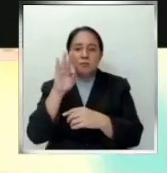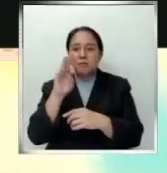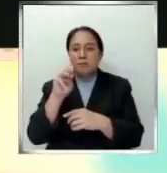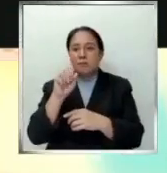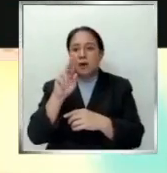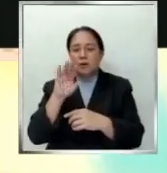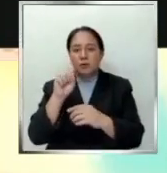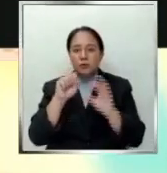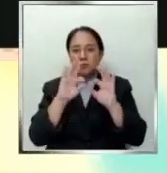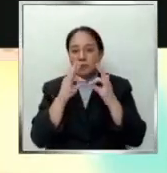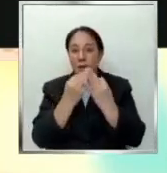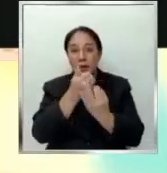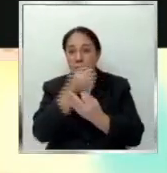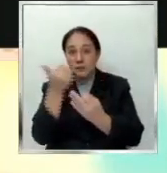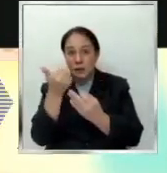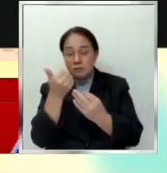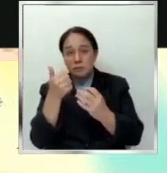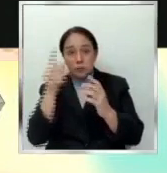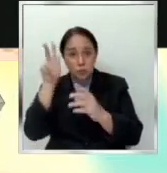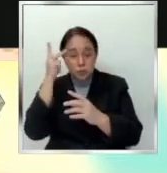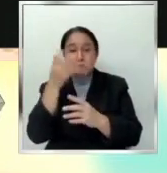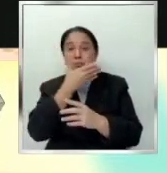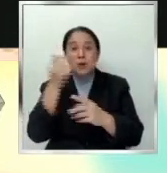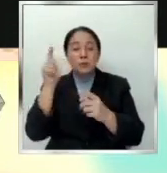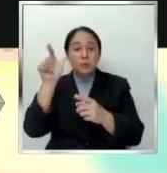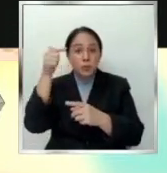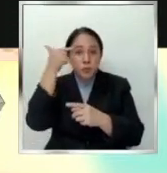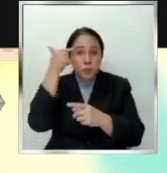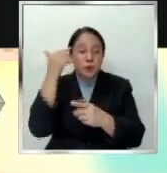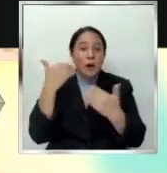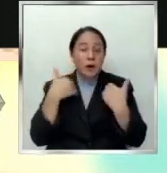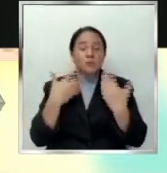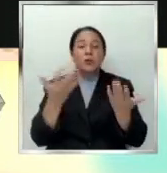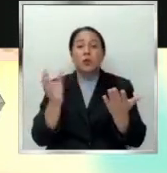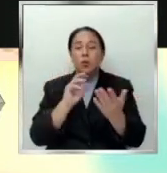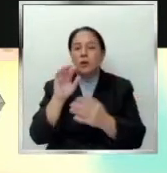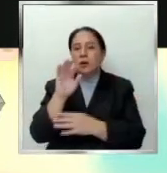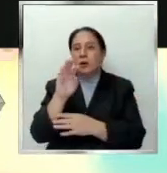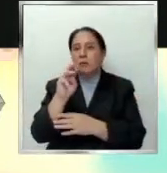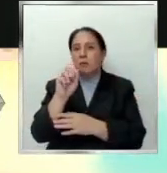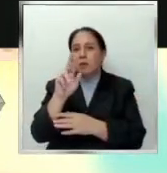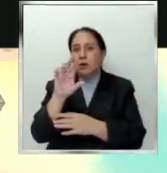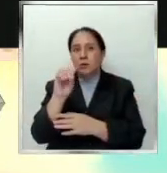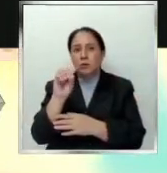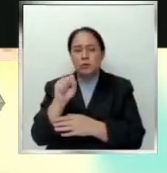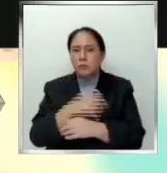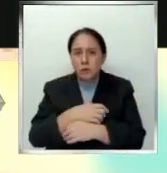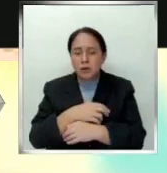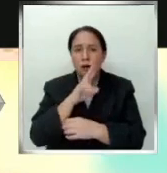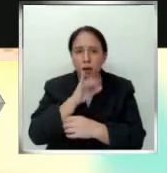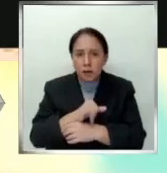some candidates claimed that the best government we ever had was the Marcos dictatorship, good heavens! When